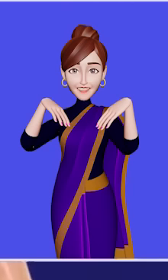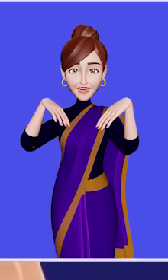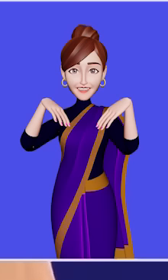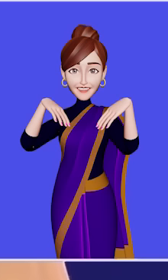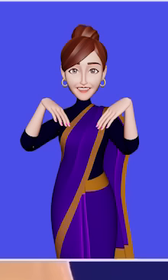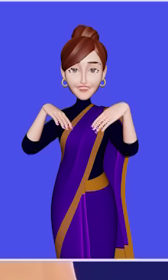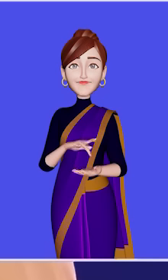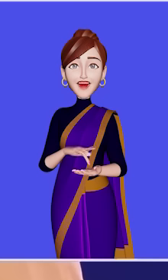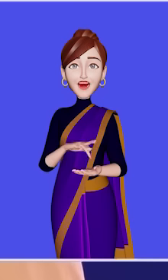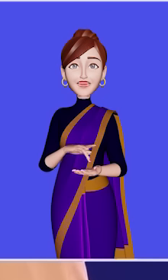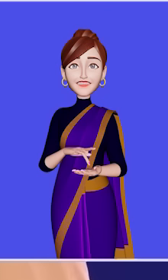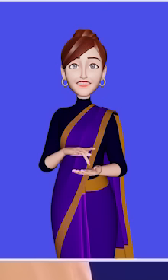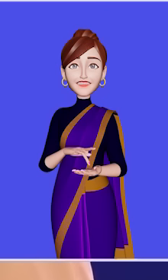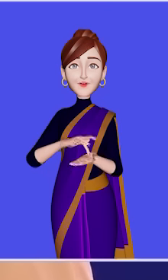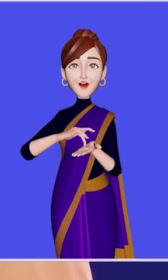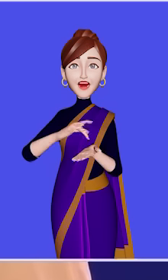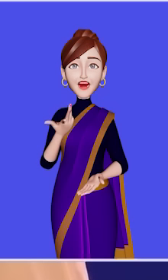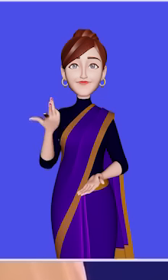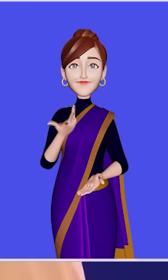जिस भारत में हो रही है,